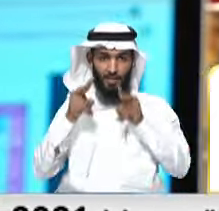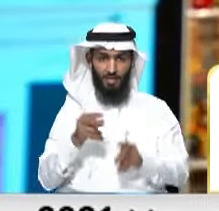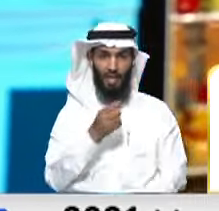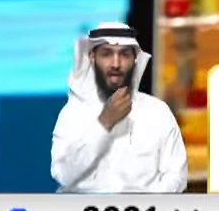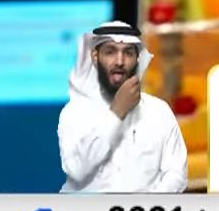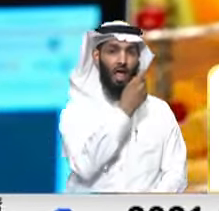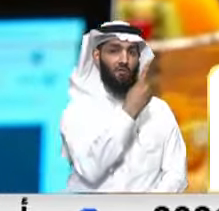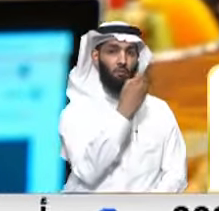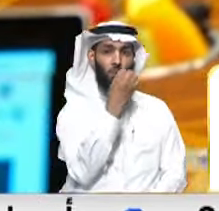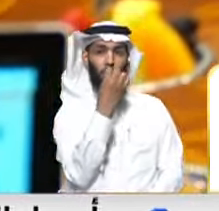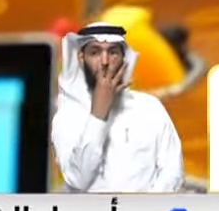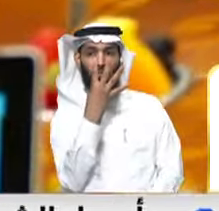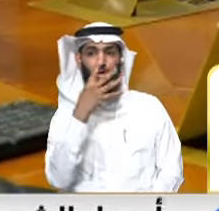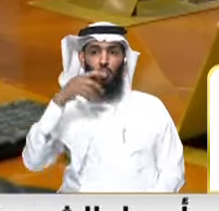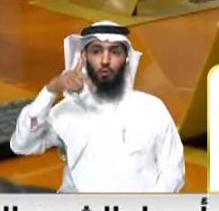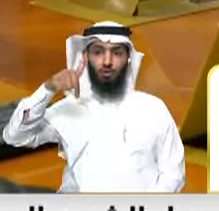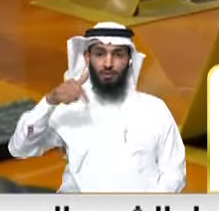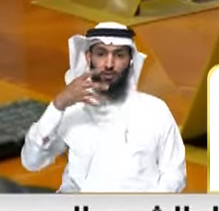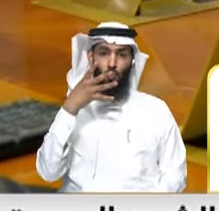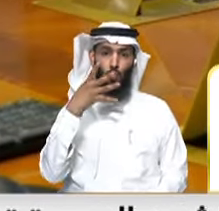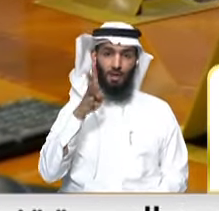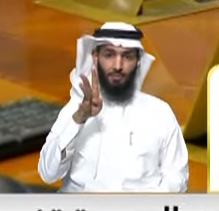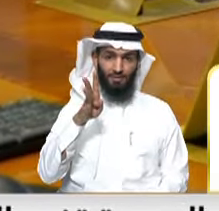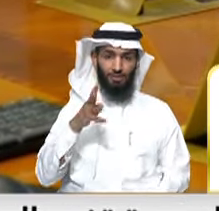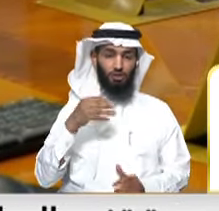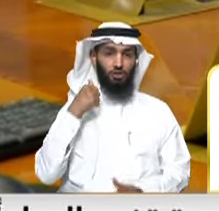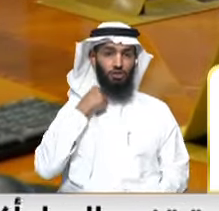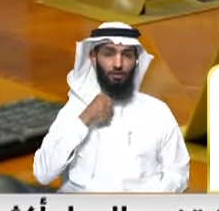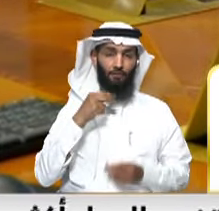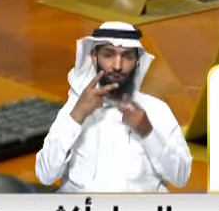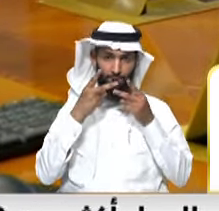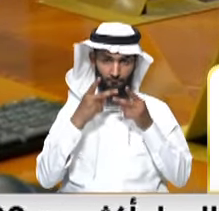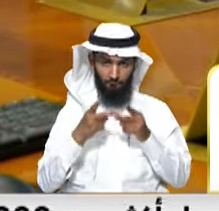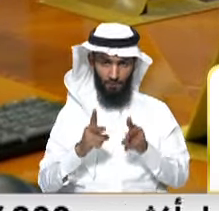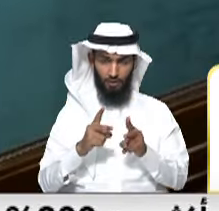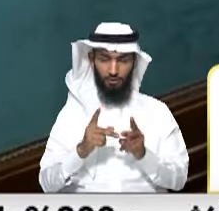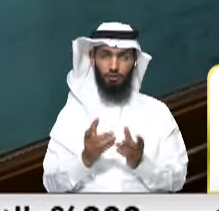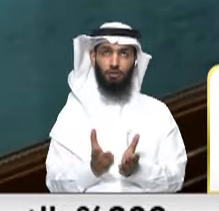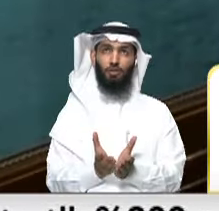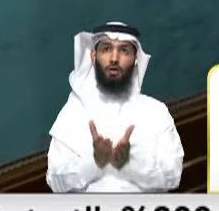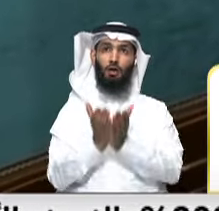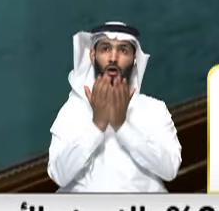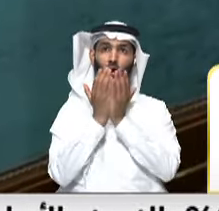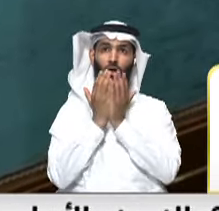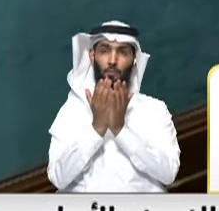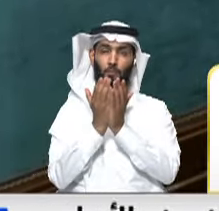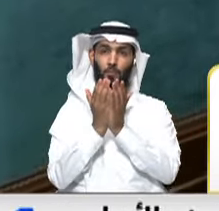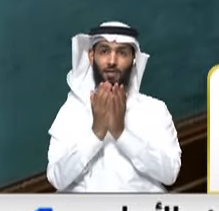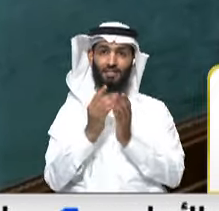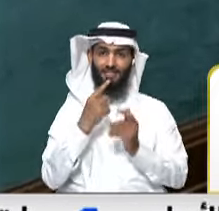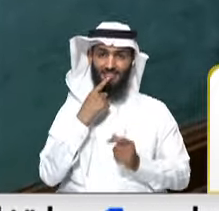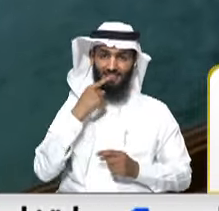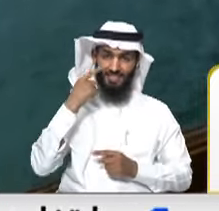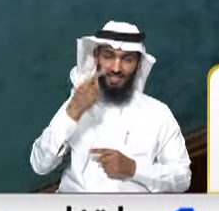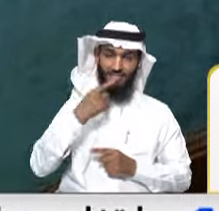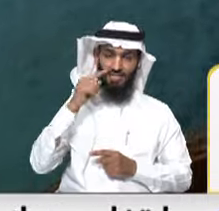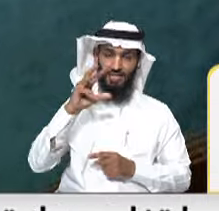1446 هجرية، سائل المولى عز وجل أن يعيد هذه المناسبة على دولة الكويت والأمتين العربية